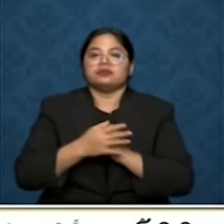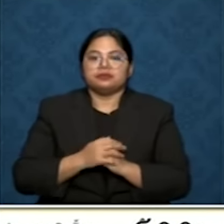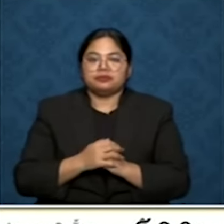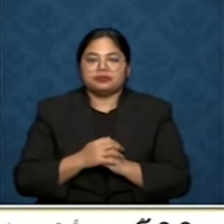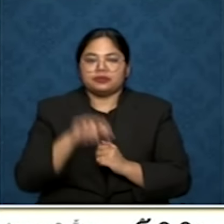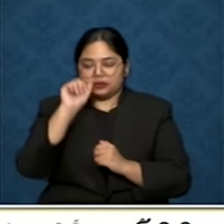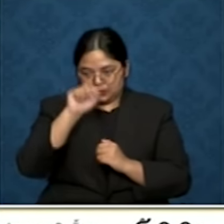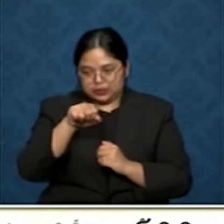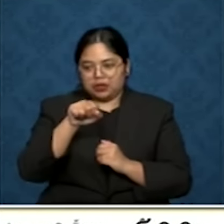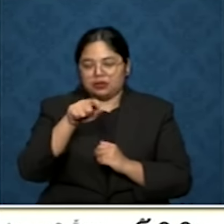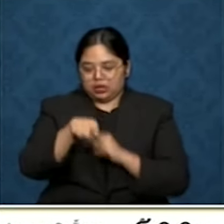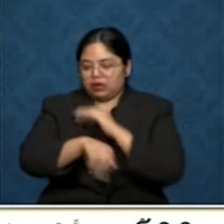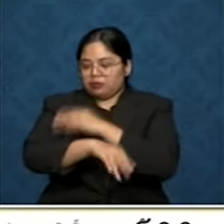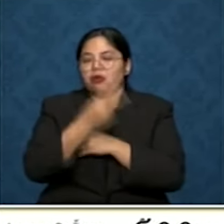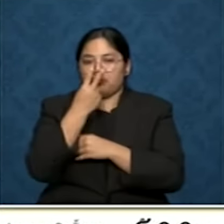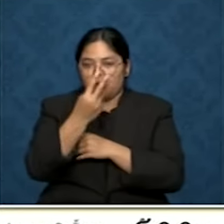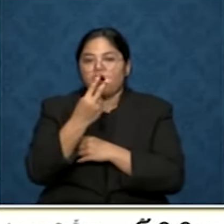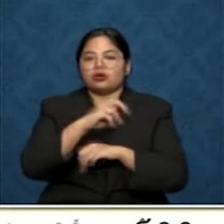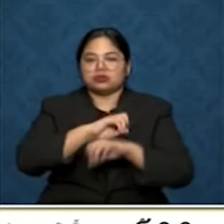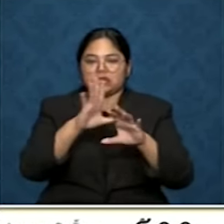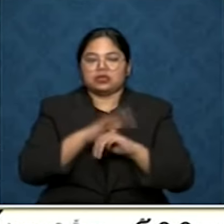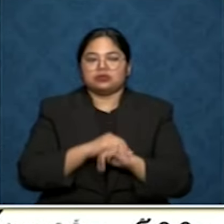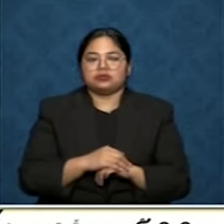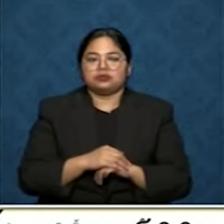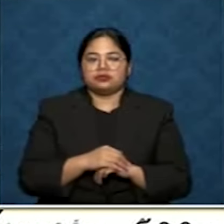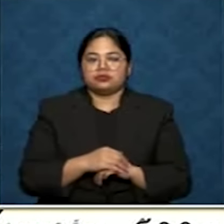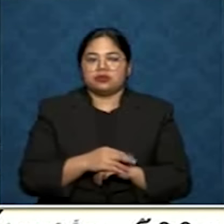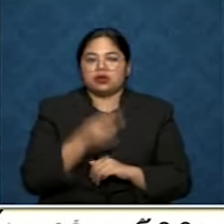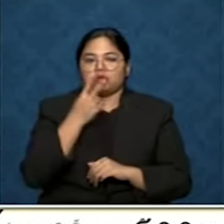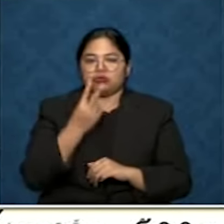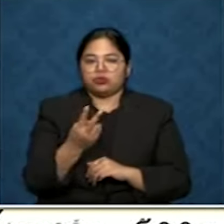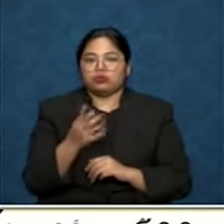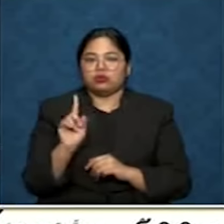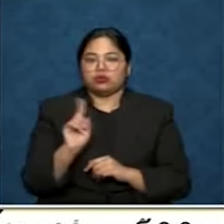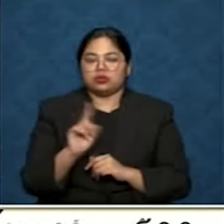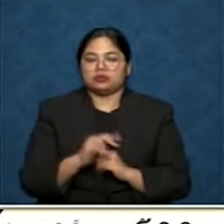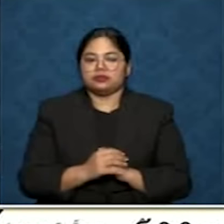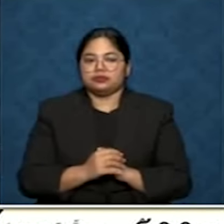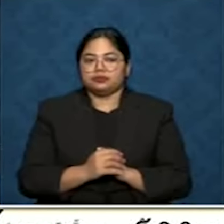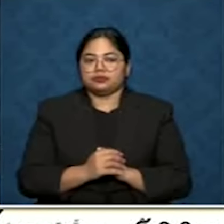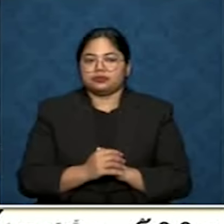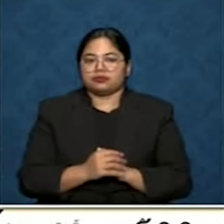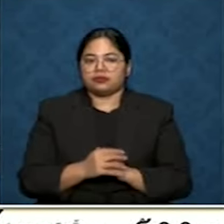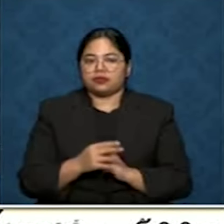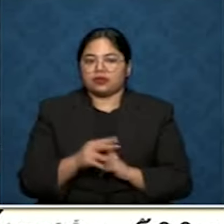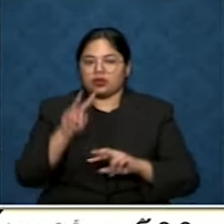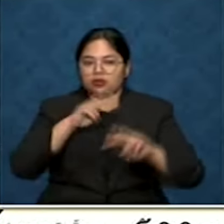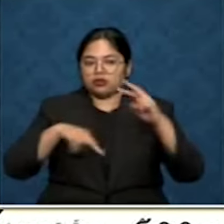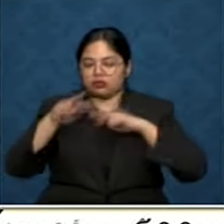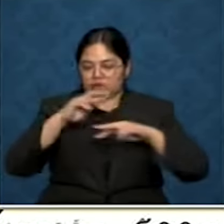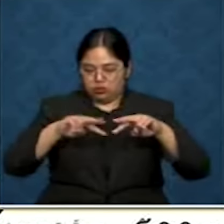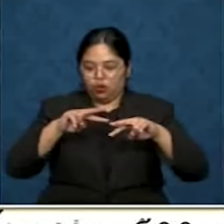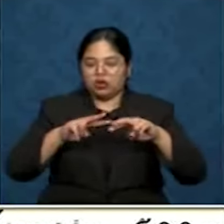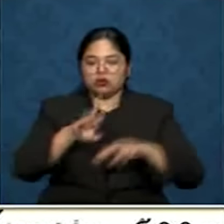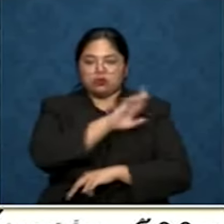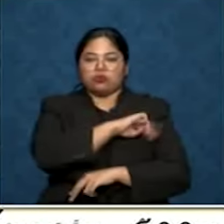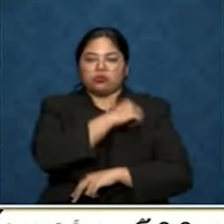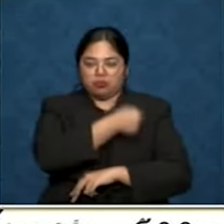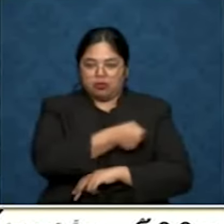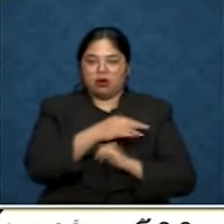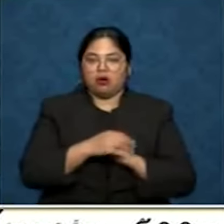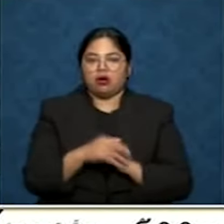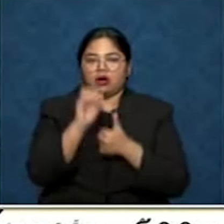Cมาแน่ๆนะครับสไลถัดไปครับทีนี้อยากให้ท่านรัฐมนตรีเนี่ยนะครับช่วยไปตรวจสอบคุณหมอด้วยว่าแนะ